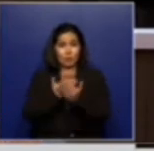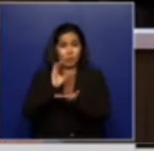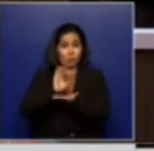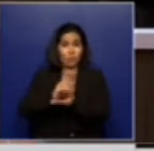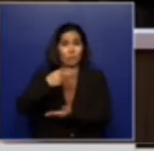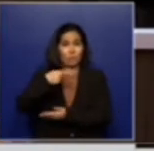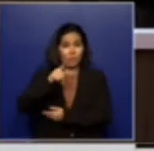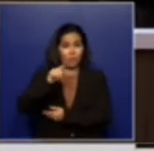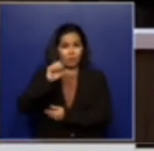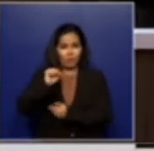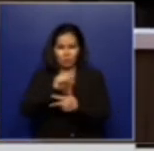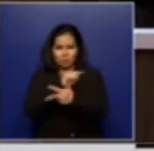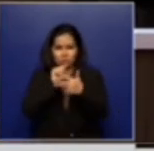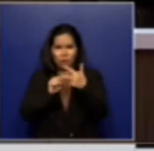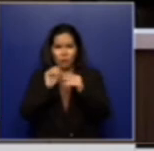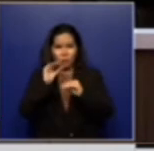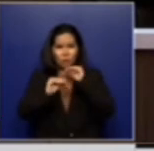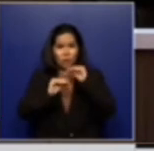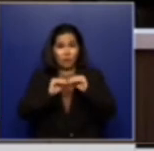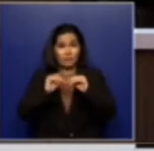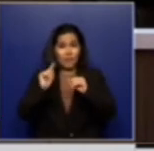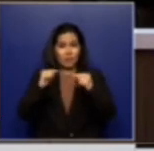ที่ได้รับนะคะและโครงการที่ 3